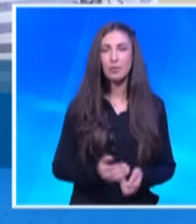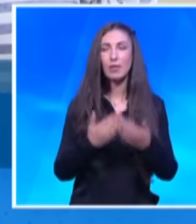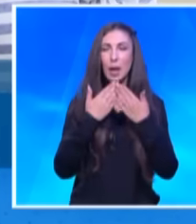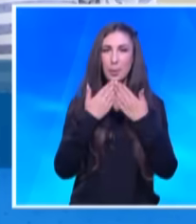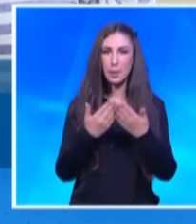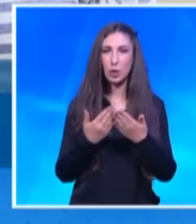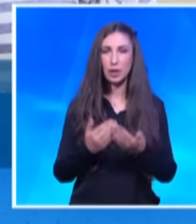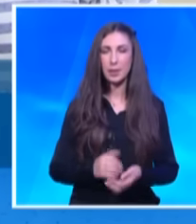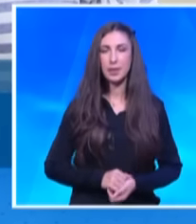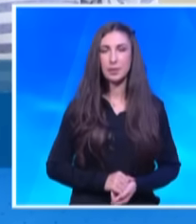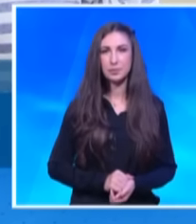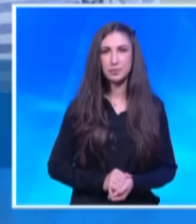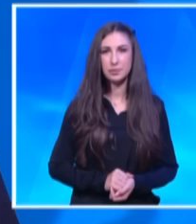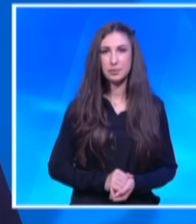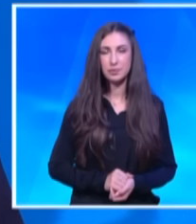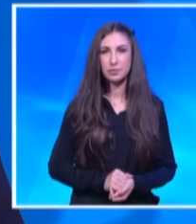от болницата в Разлог.